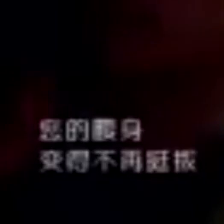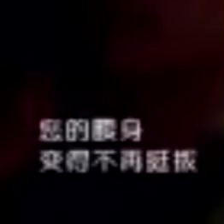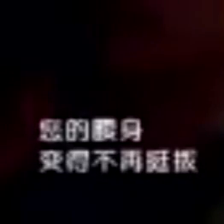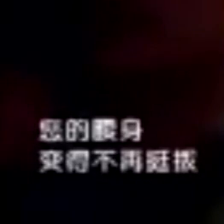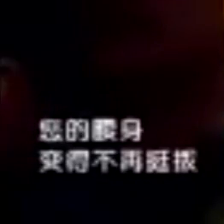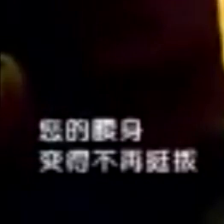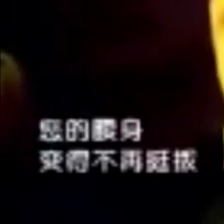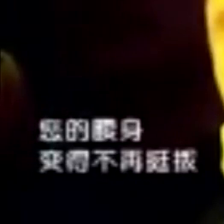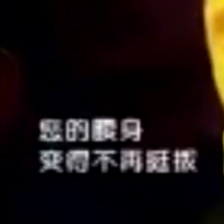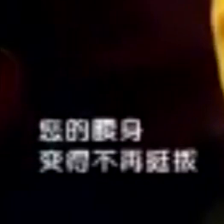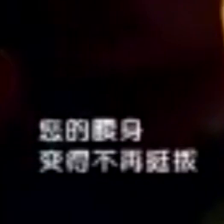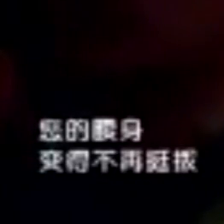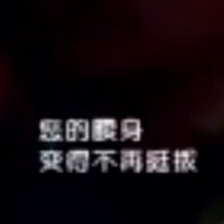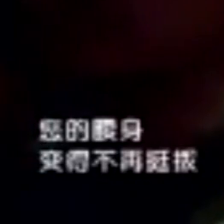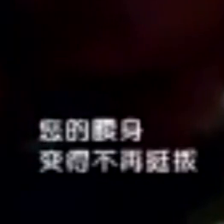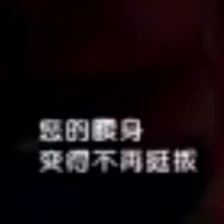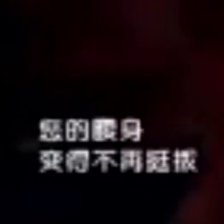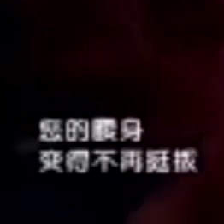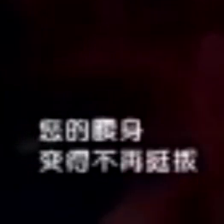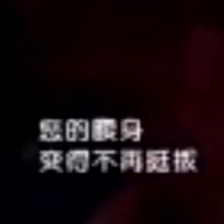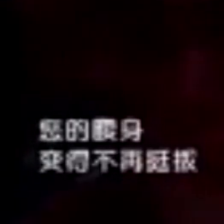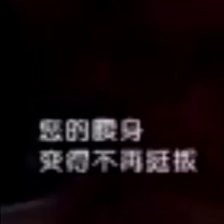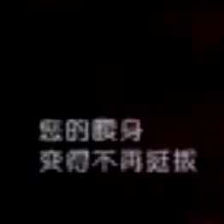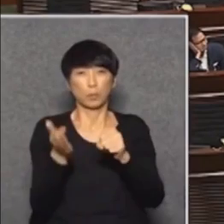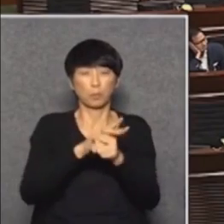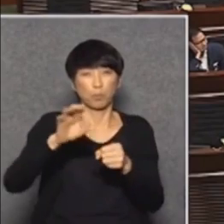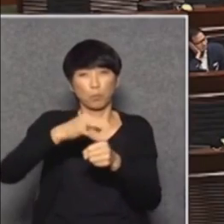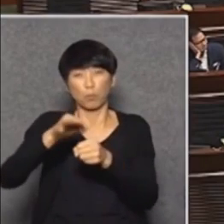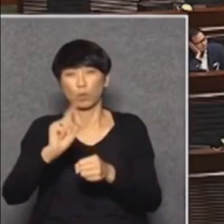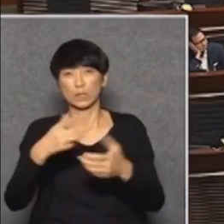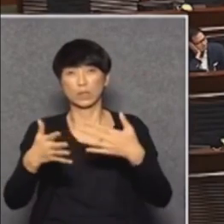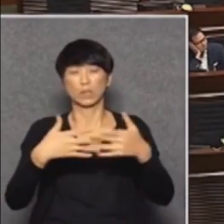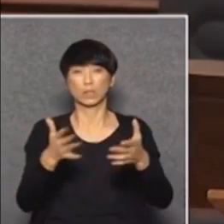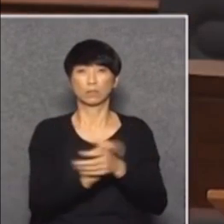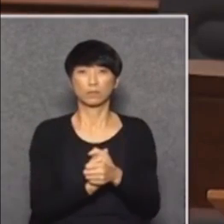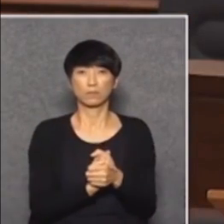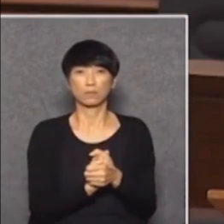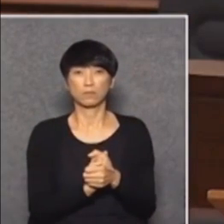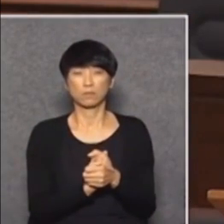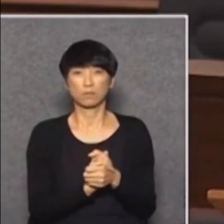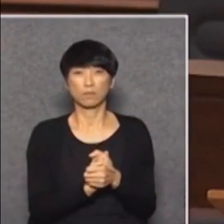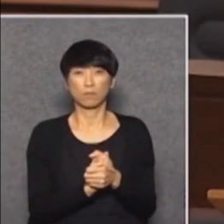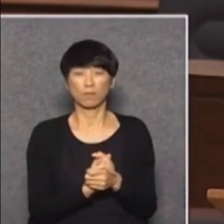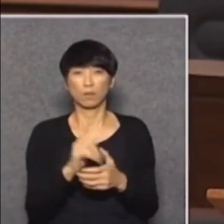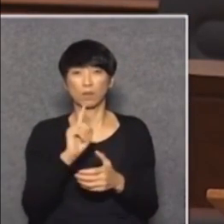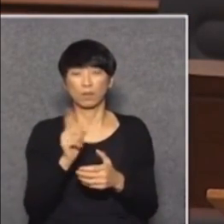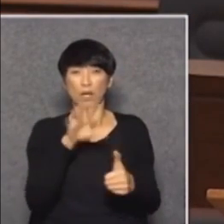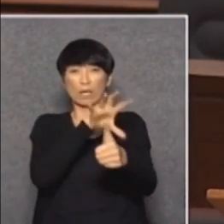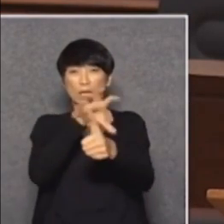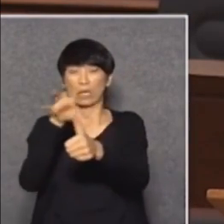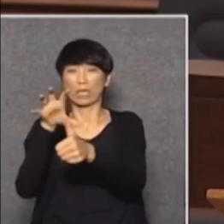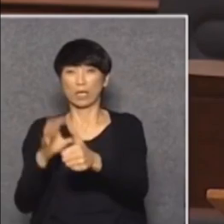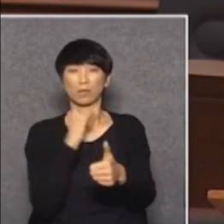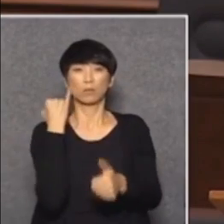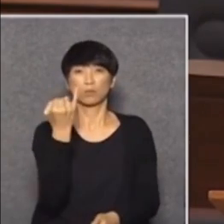免，不想怎补旧线，总喝骂因